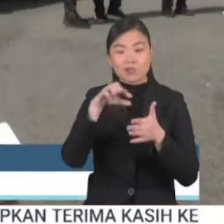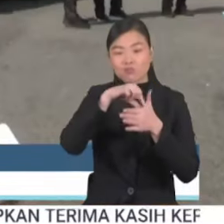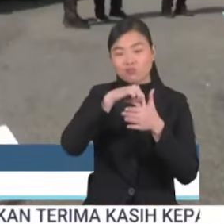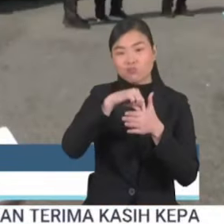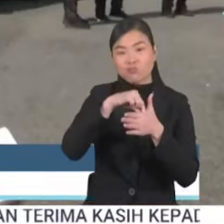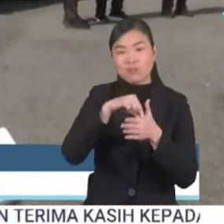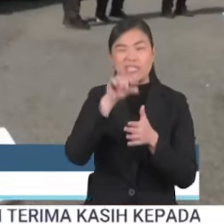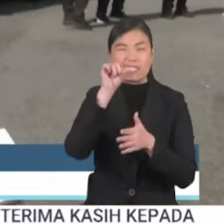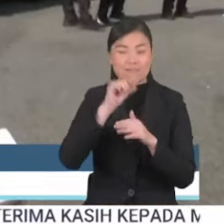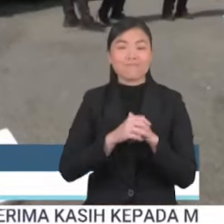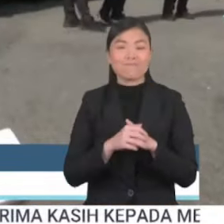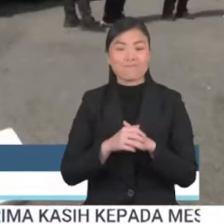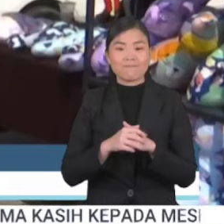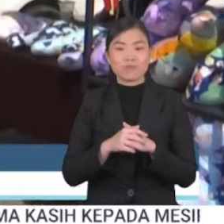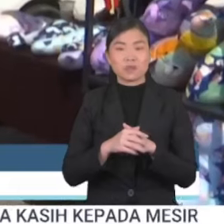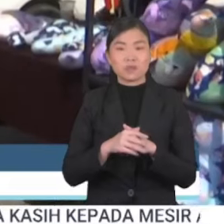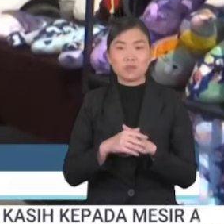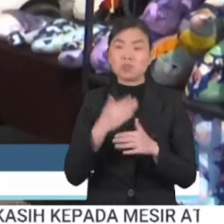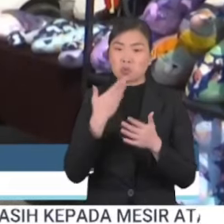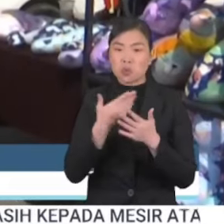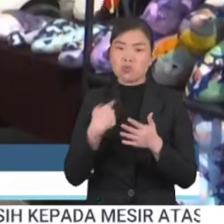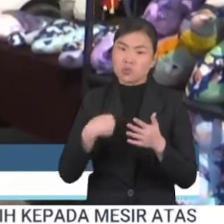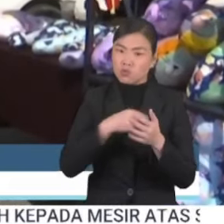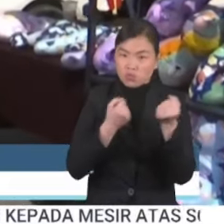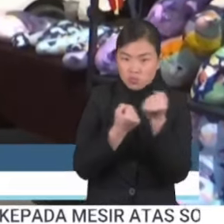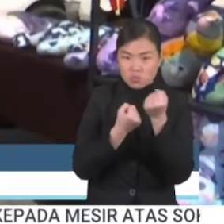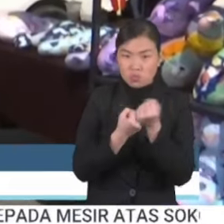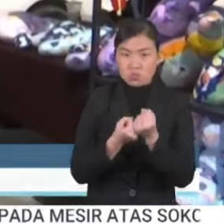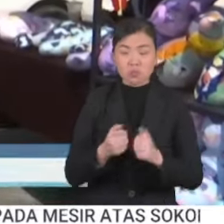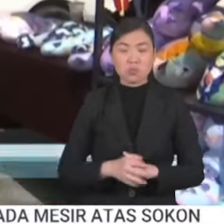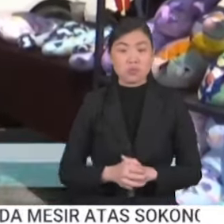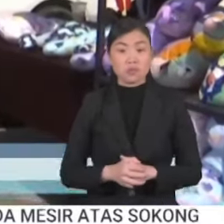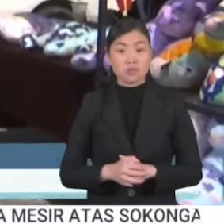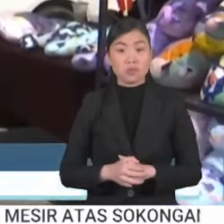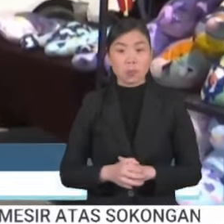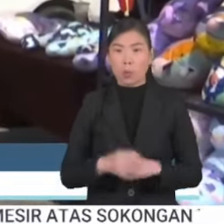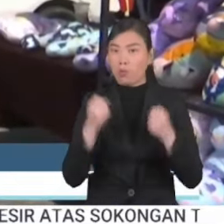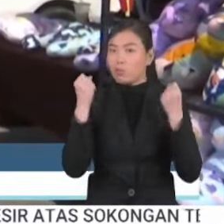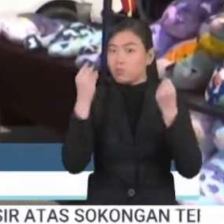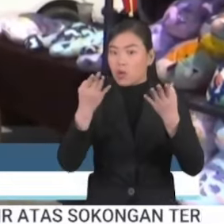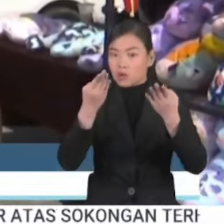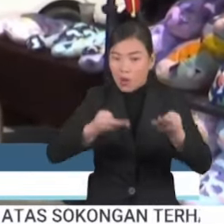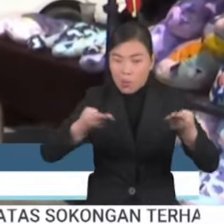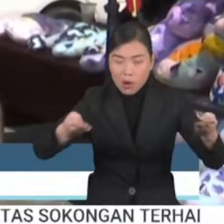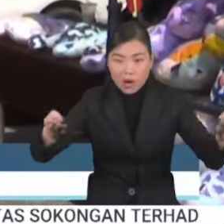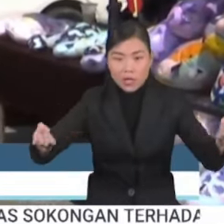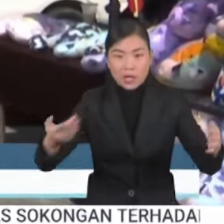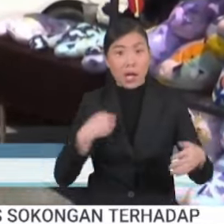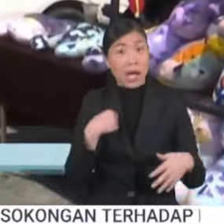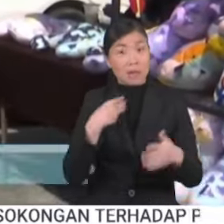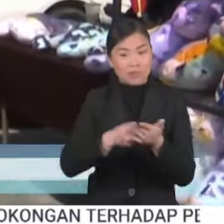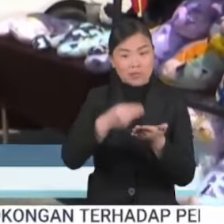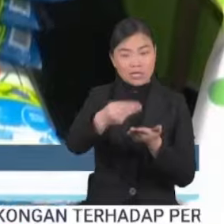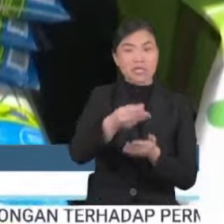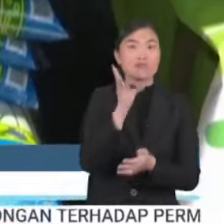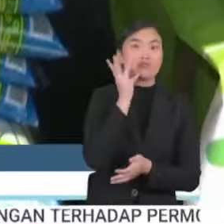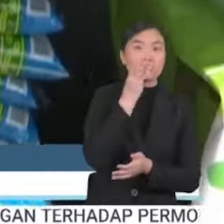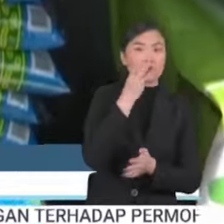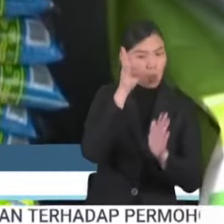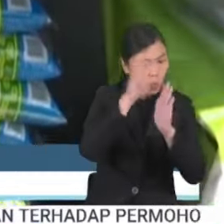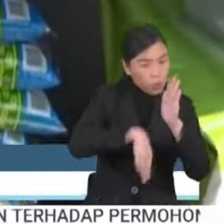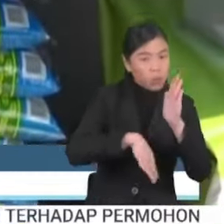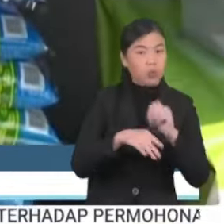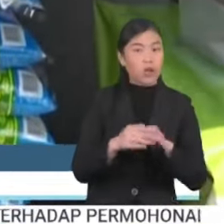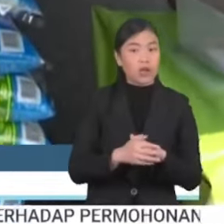perkara yang baik dan kita sokong lah. Barang-barang banyak juga kat sini. Saya beli beras lah, beras murah. Lepas tu kalau